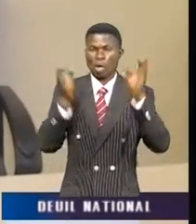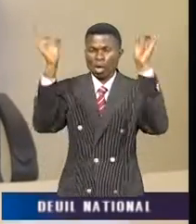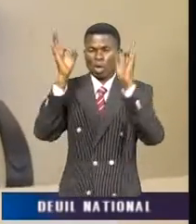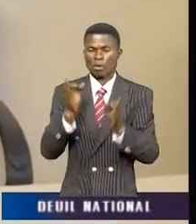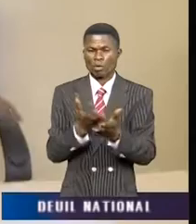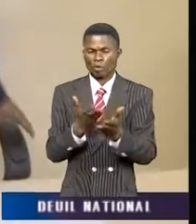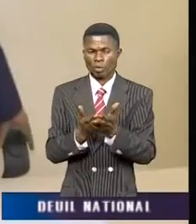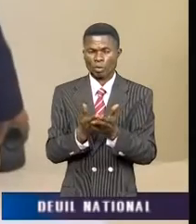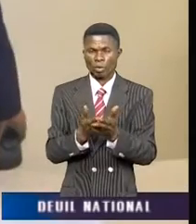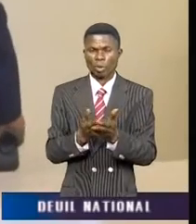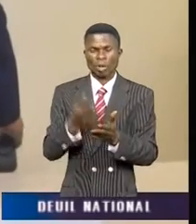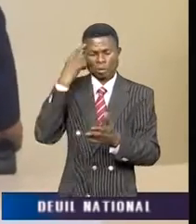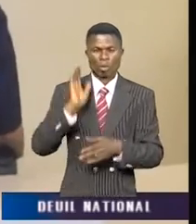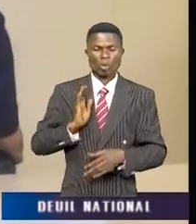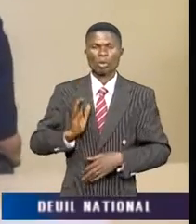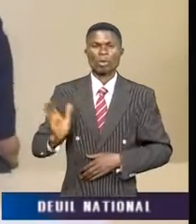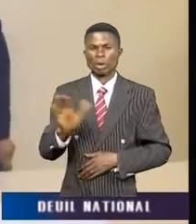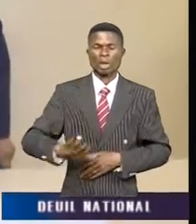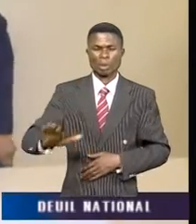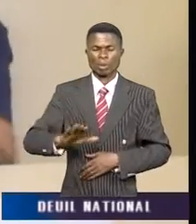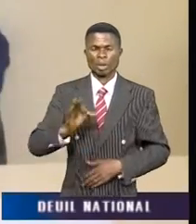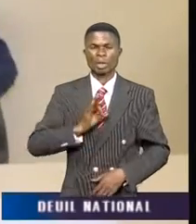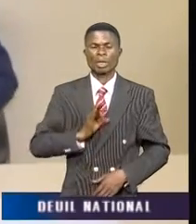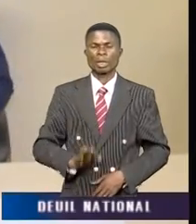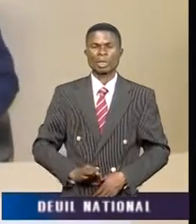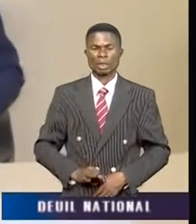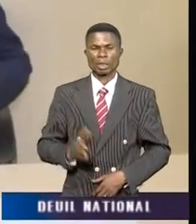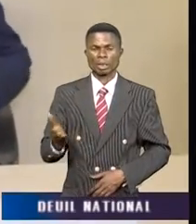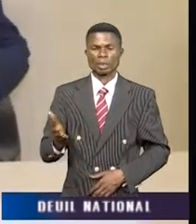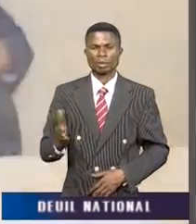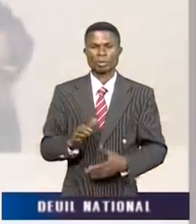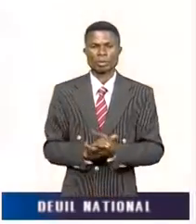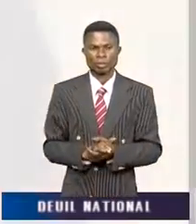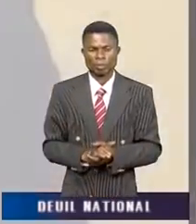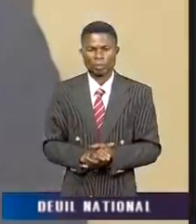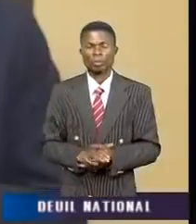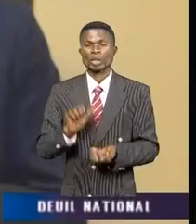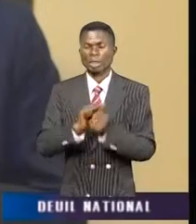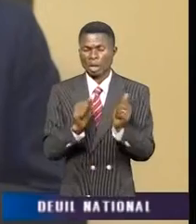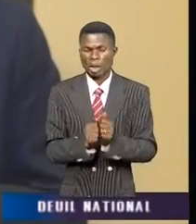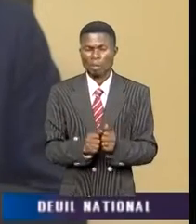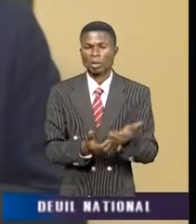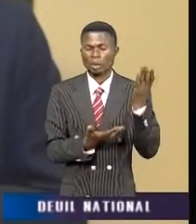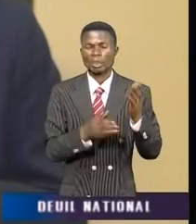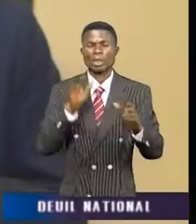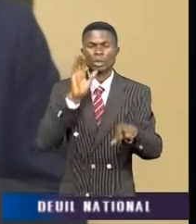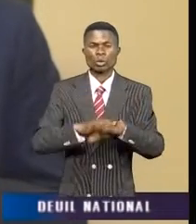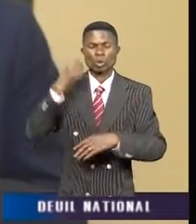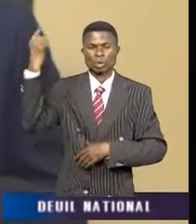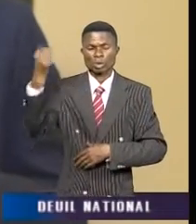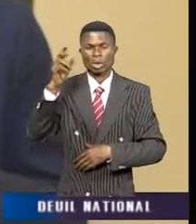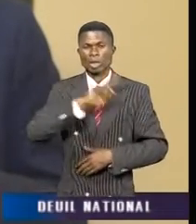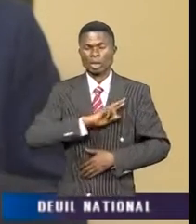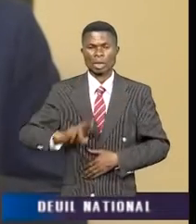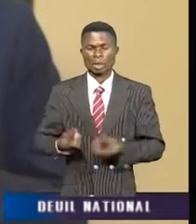de Beijing pour le pays. À Félix Antoine Tshisekedi Tshilombo. L'enjeu, c'est aussi mondial. La RDC